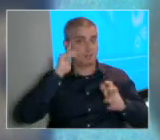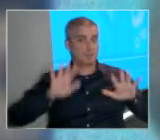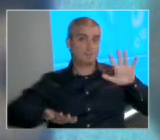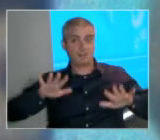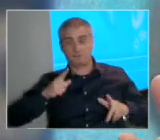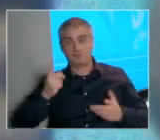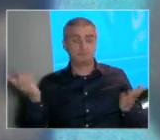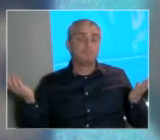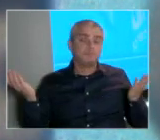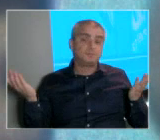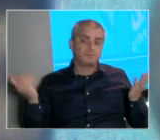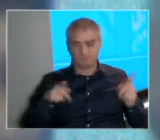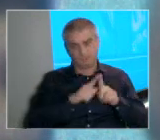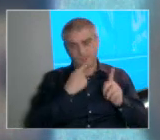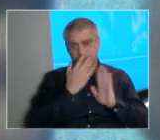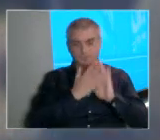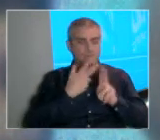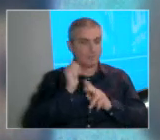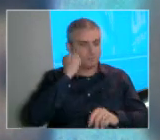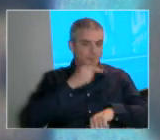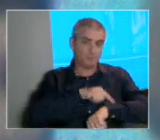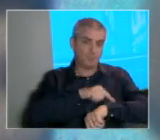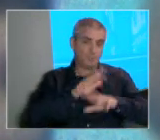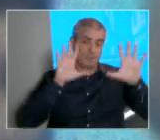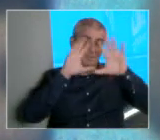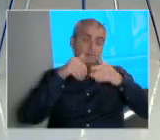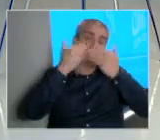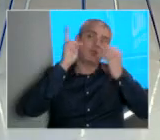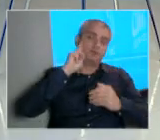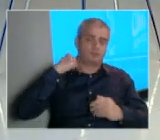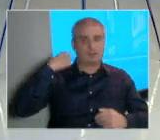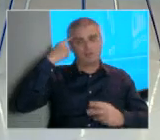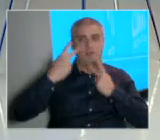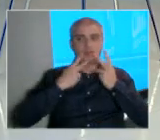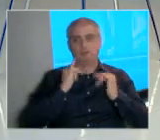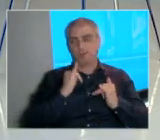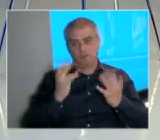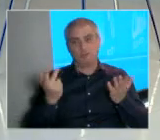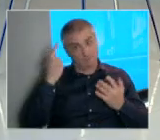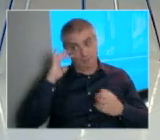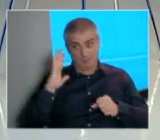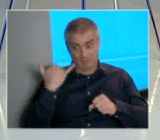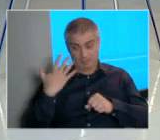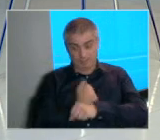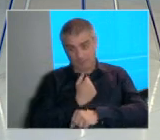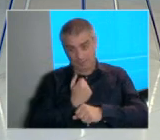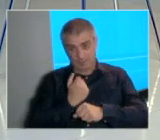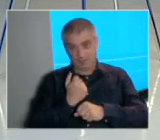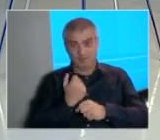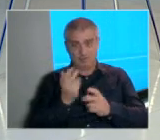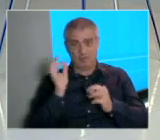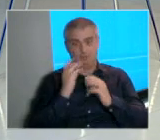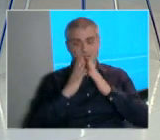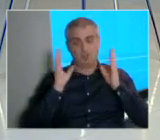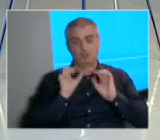בינו לבין נתניהו, אבל כמו שאמרנו, רק מחר לקראת פנות בוקר של שישי נדע את התוצאות ונראה האם הוא יצליח להתקרב לאחוז ניכר